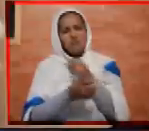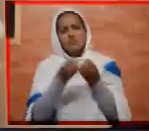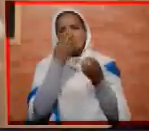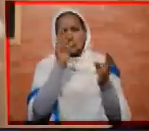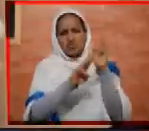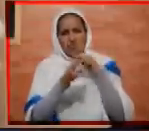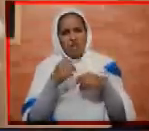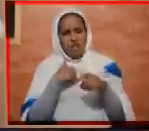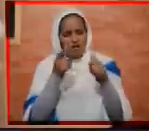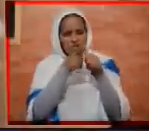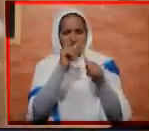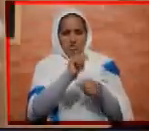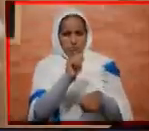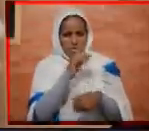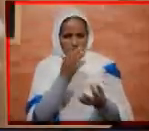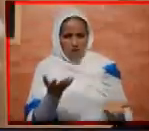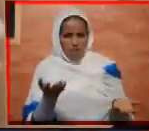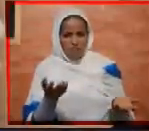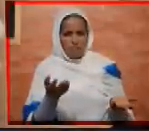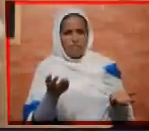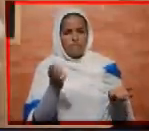እንደሚታወቀው ሁሉ ቁጥጥር ከሌለው